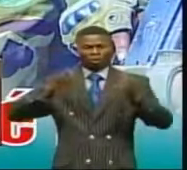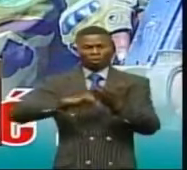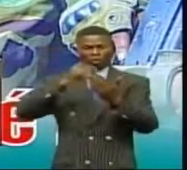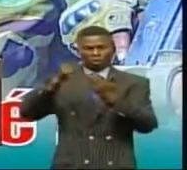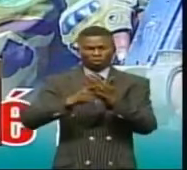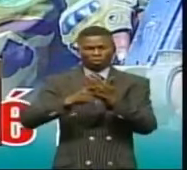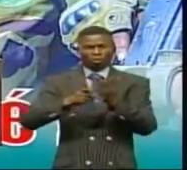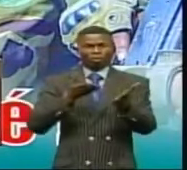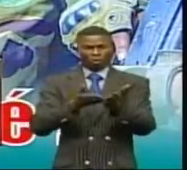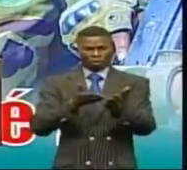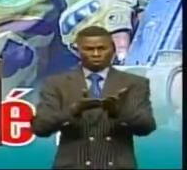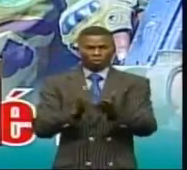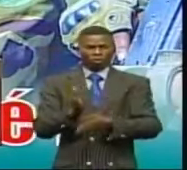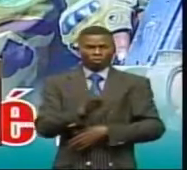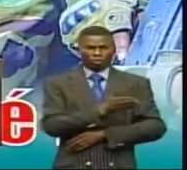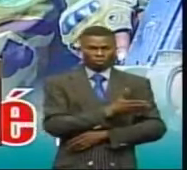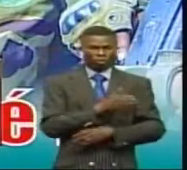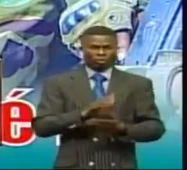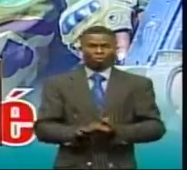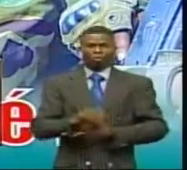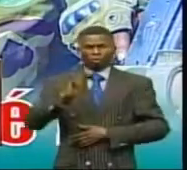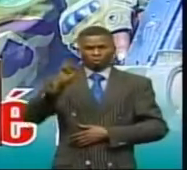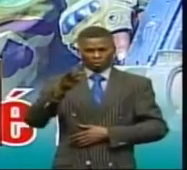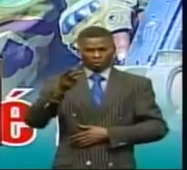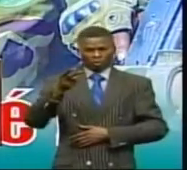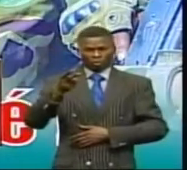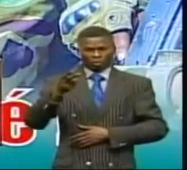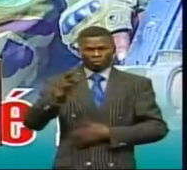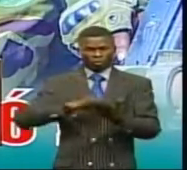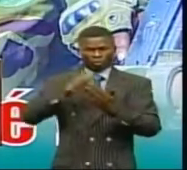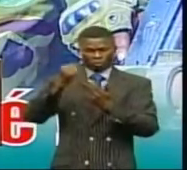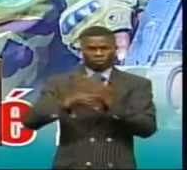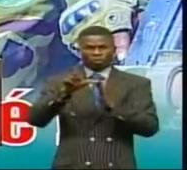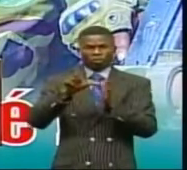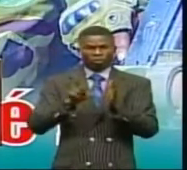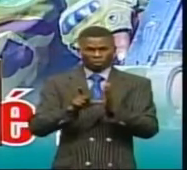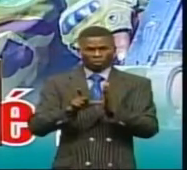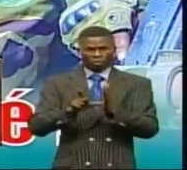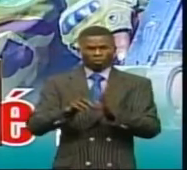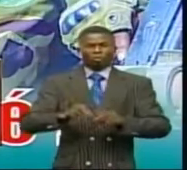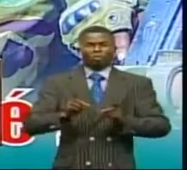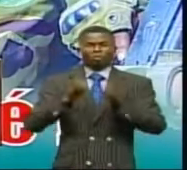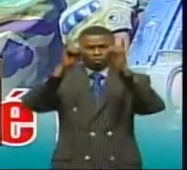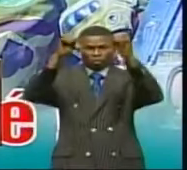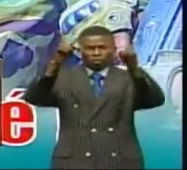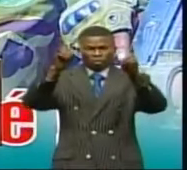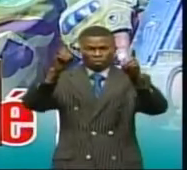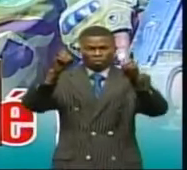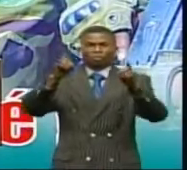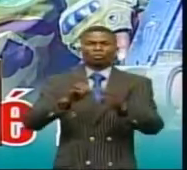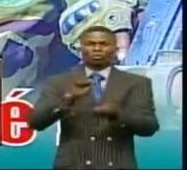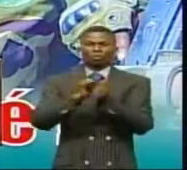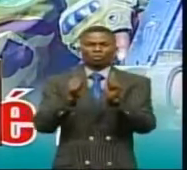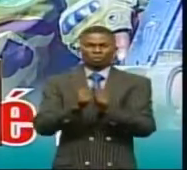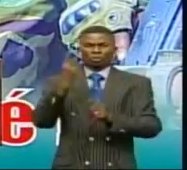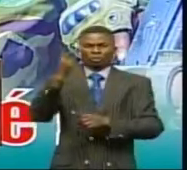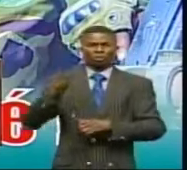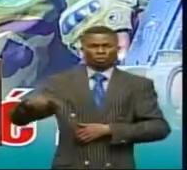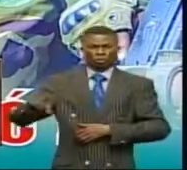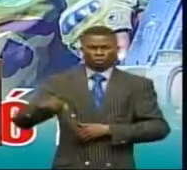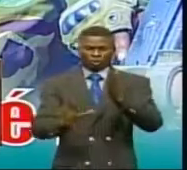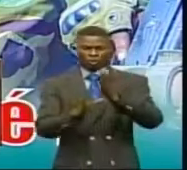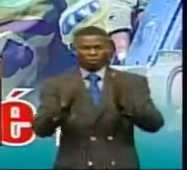décret. 2. Projet de loi portant prorogation de l'état de siège. Le